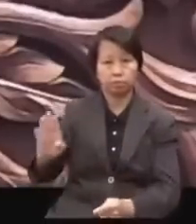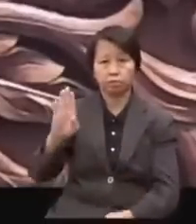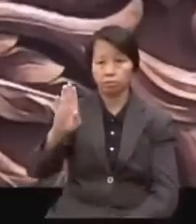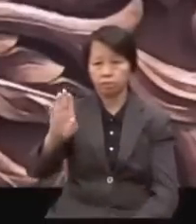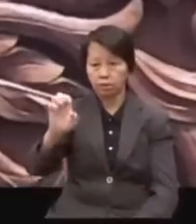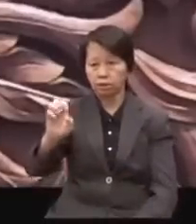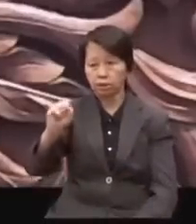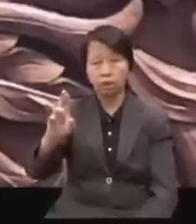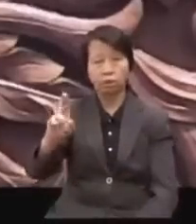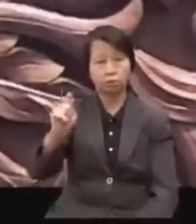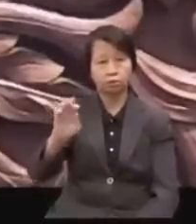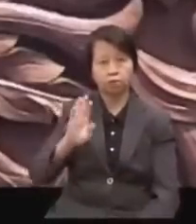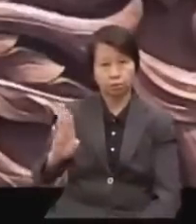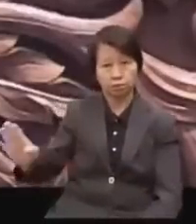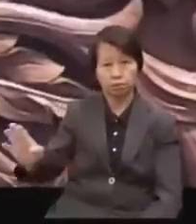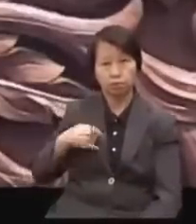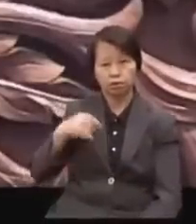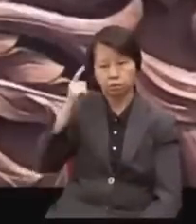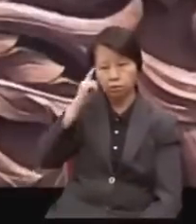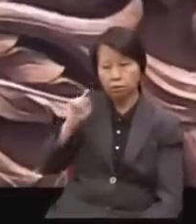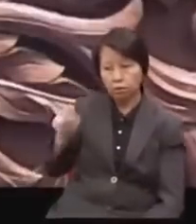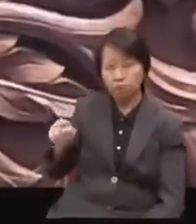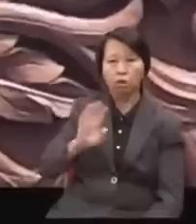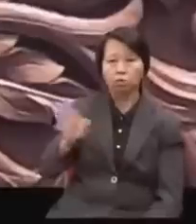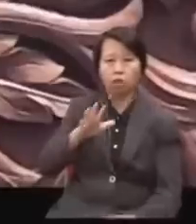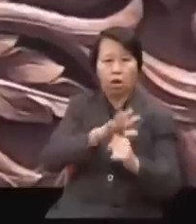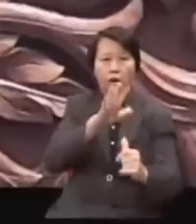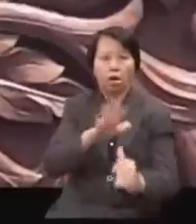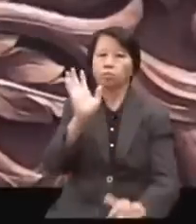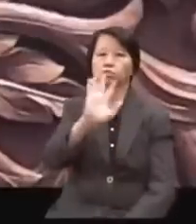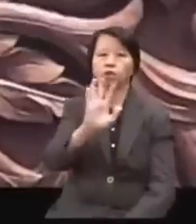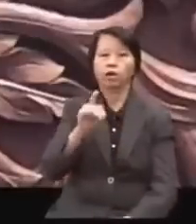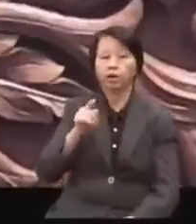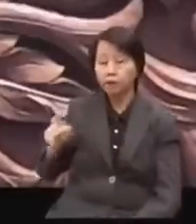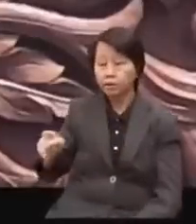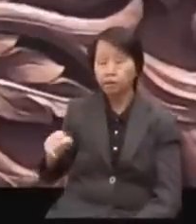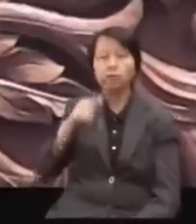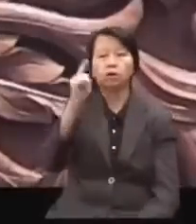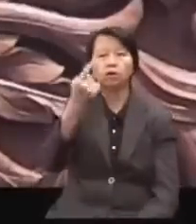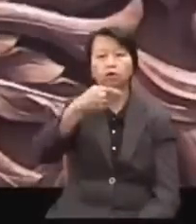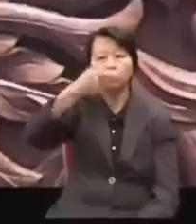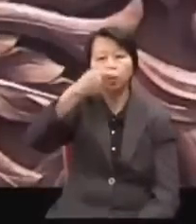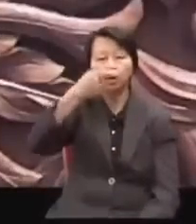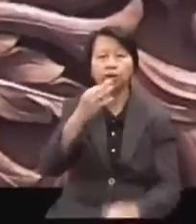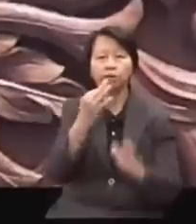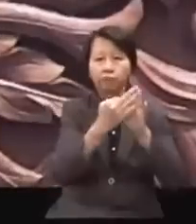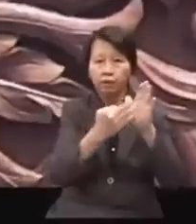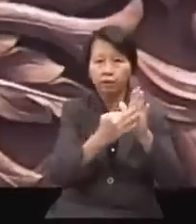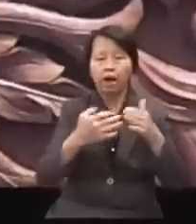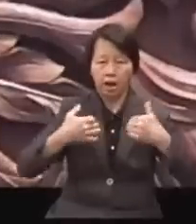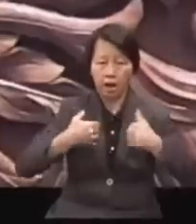bahwa kita menganggap bahwa itu bukan satu penghinaan dia cuma menyatakan